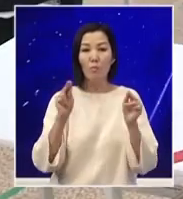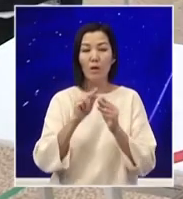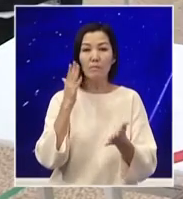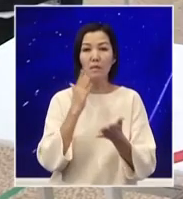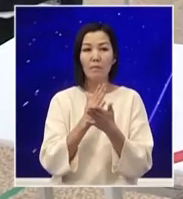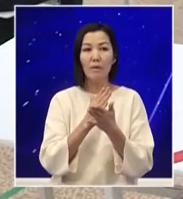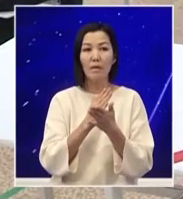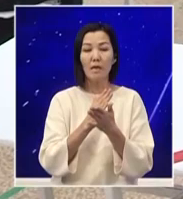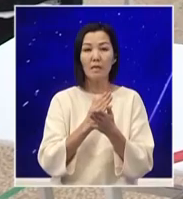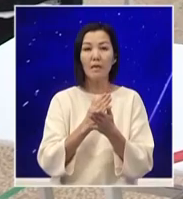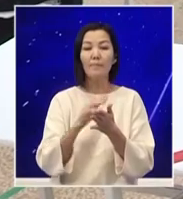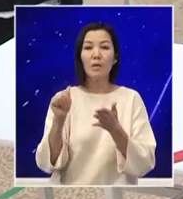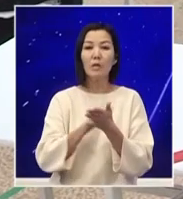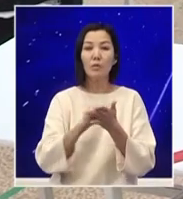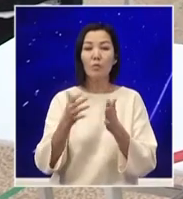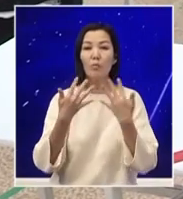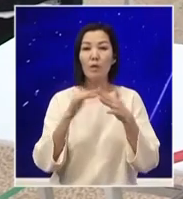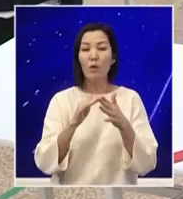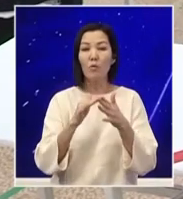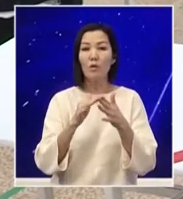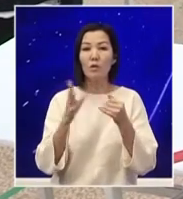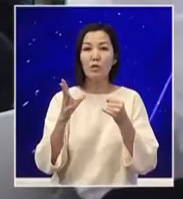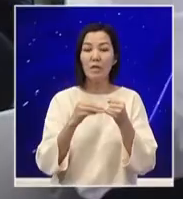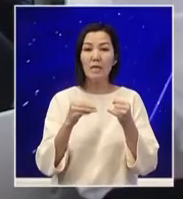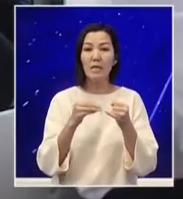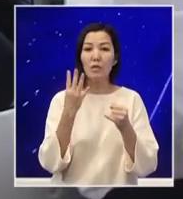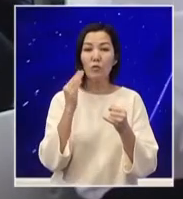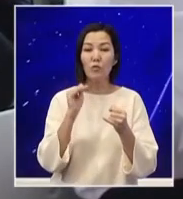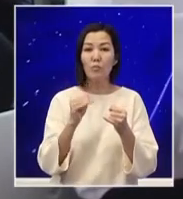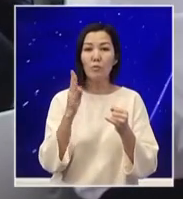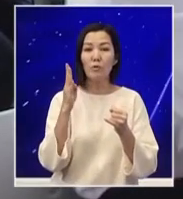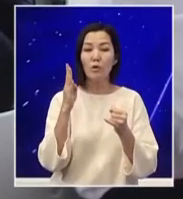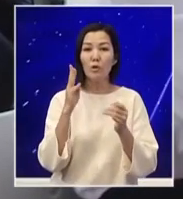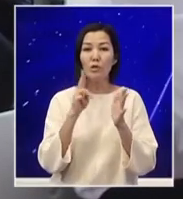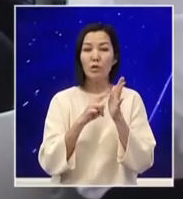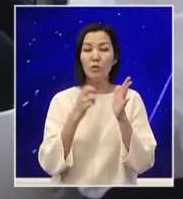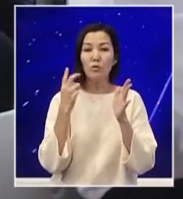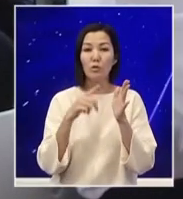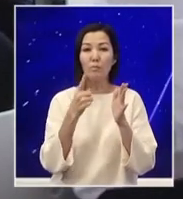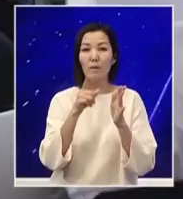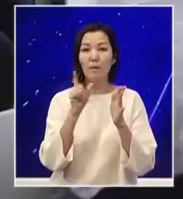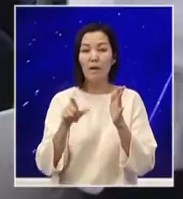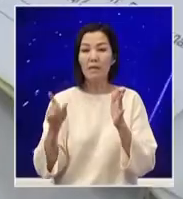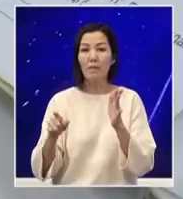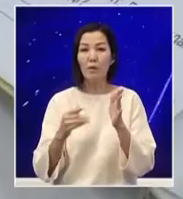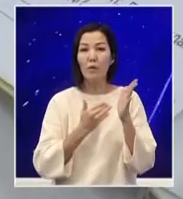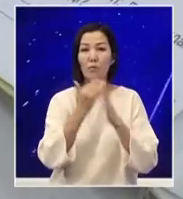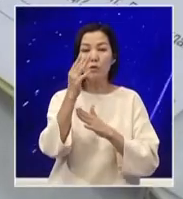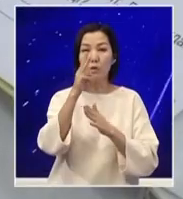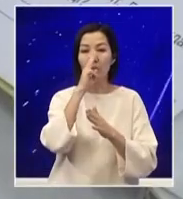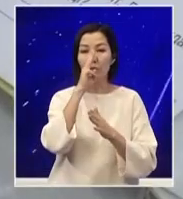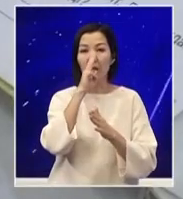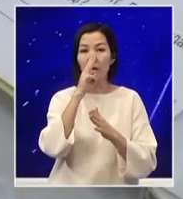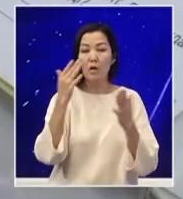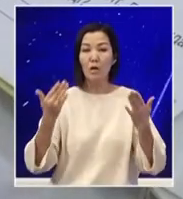жоқ. Дипломмен ауылға бағдарламасымен ауылдық жердегі 4921 маманға көтерме жәрдемақы, 2371-не тұрғын